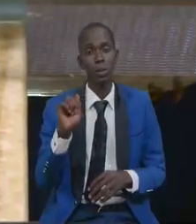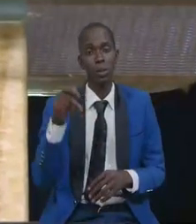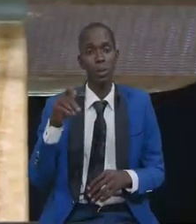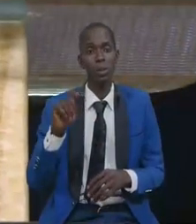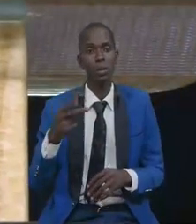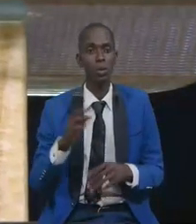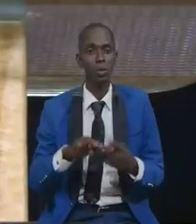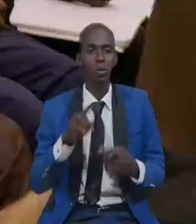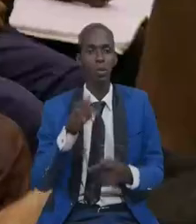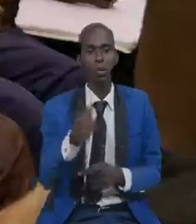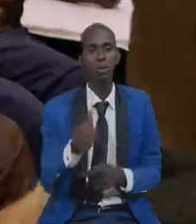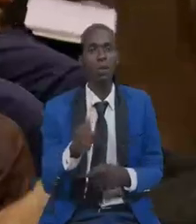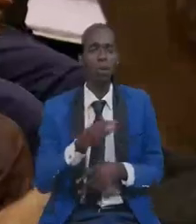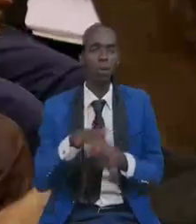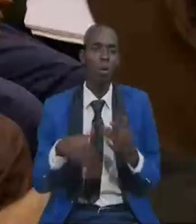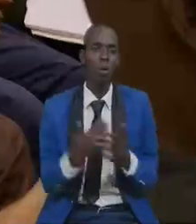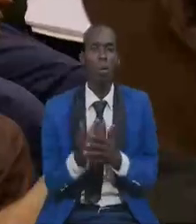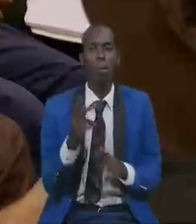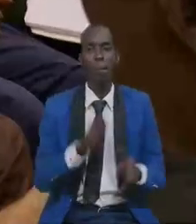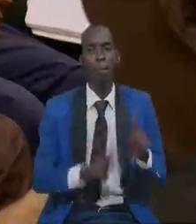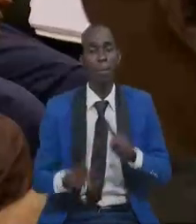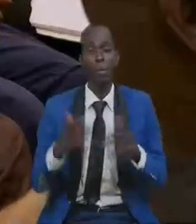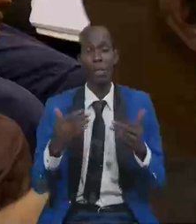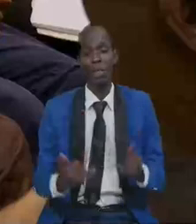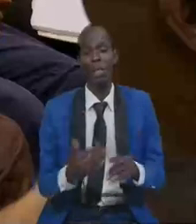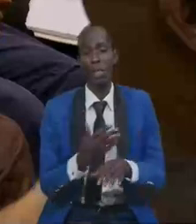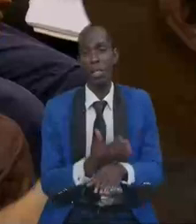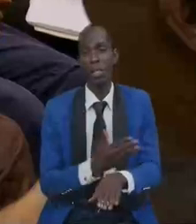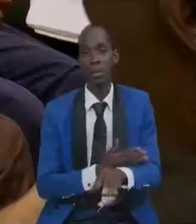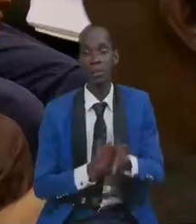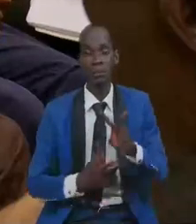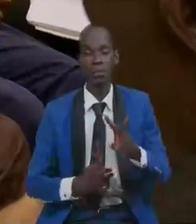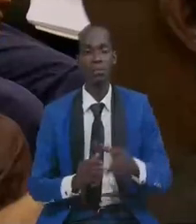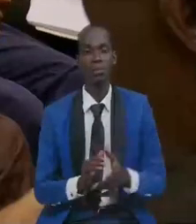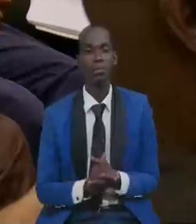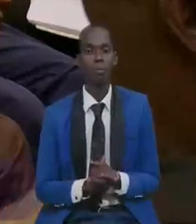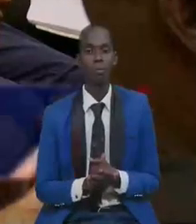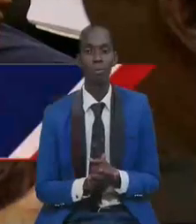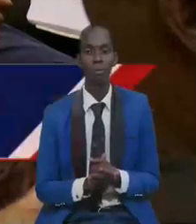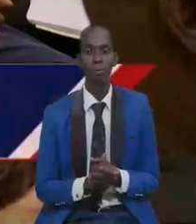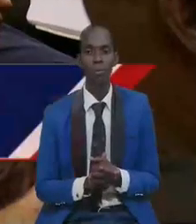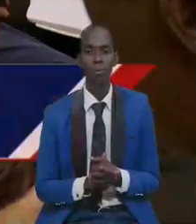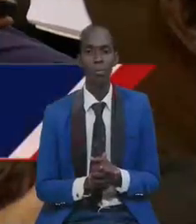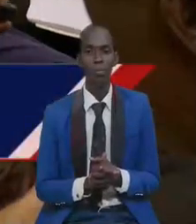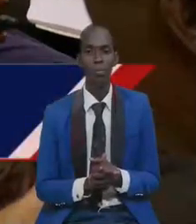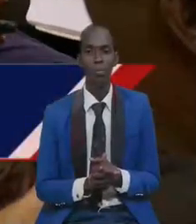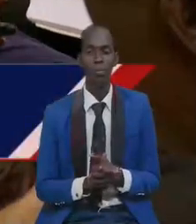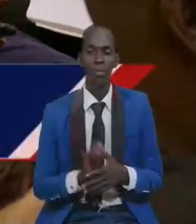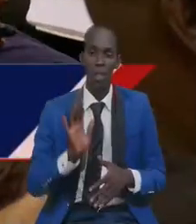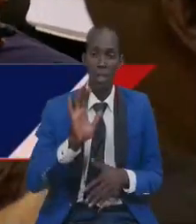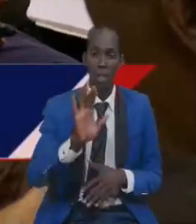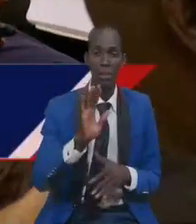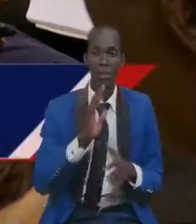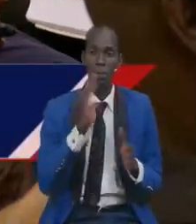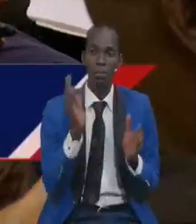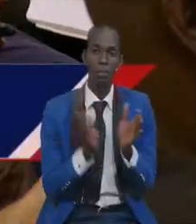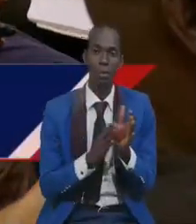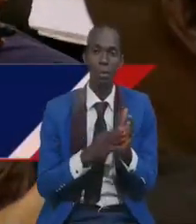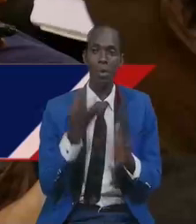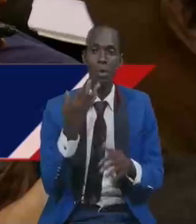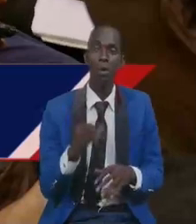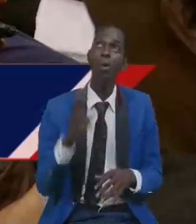tous les peuples. Nous voyons son orgueil à cela. Alors, maintenant, numéro 2, la section 2, sa louange de Dieu